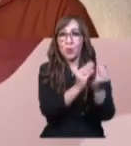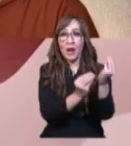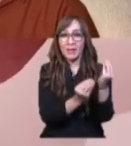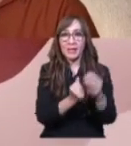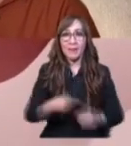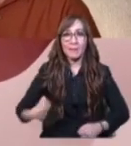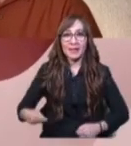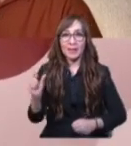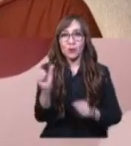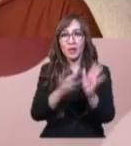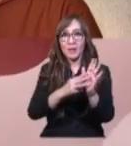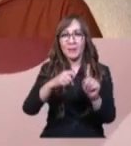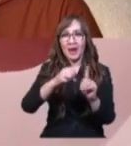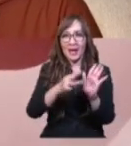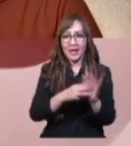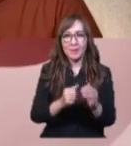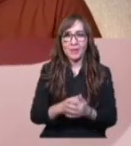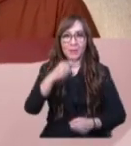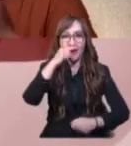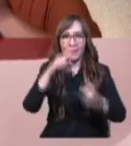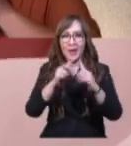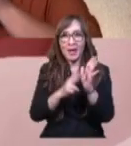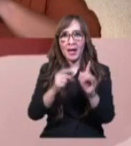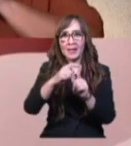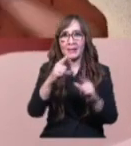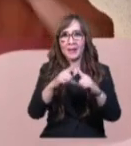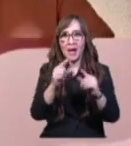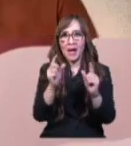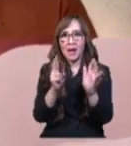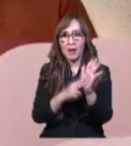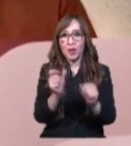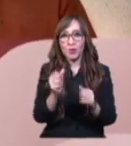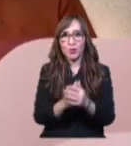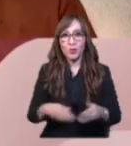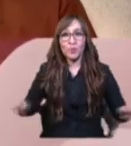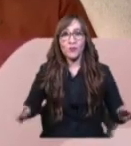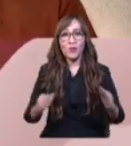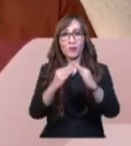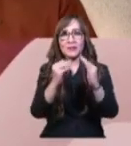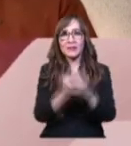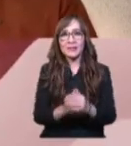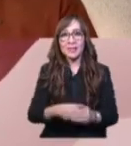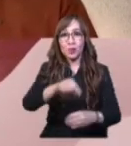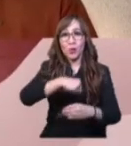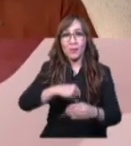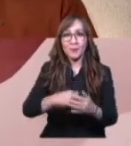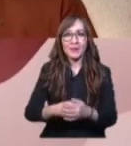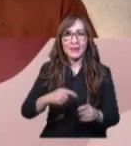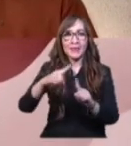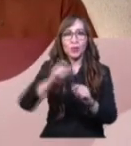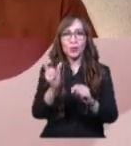UKM, kemudian juga kepada Mas Andanu Prastio, founder Kopi Tuku dan Maka Group, dan juga Mbak Christine